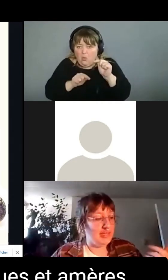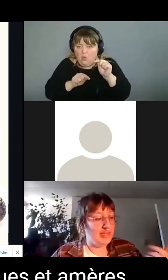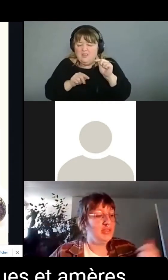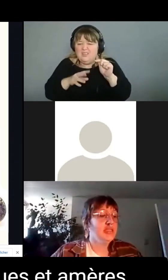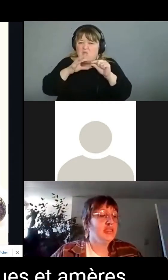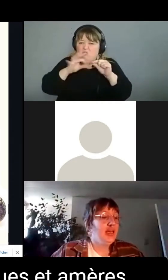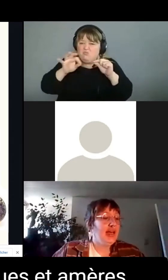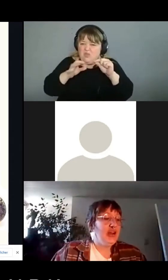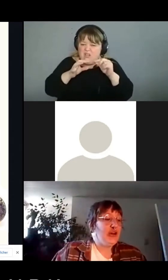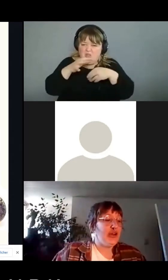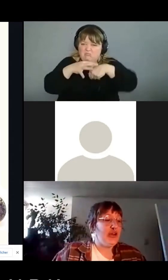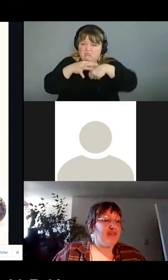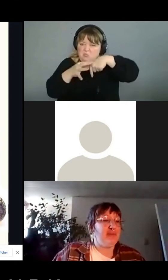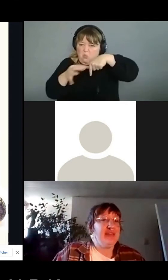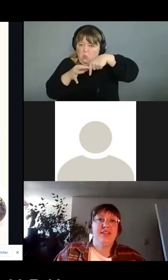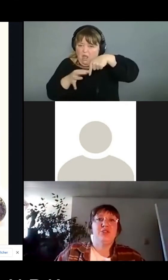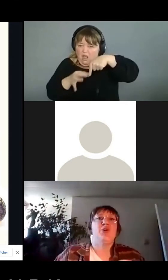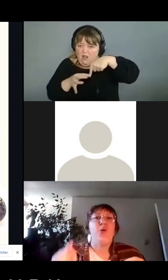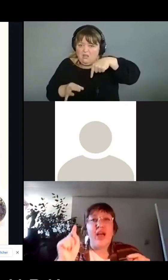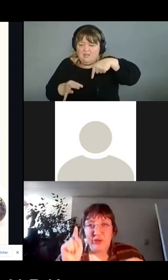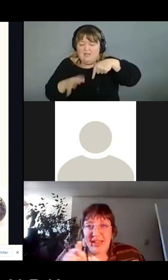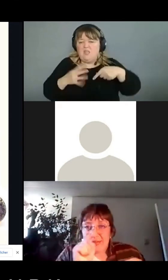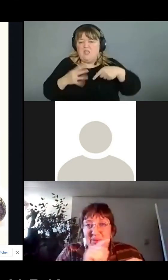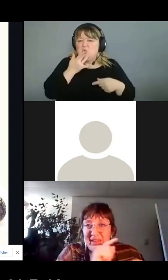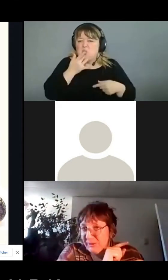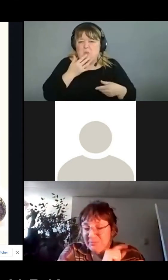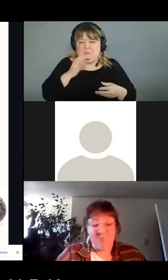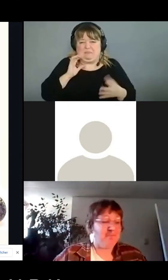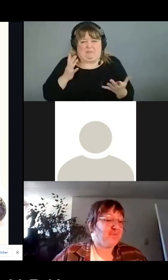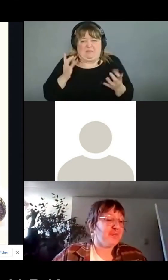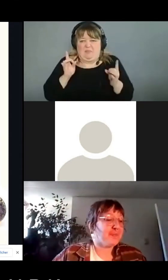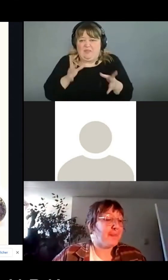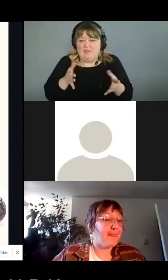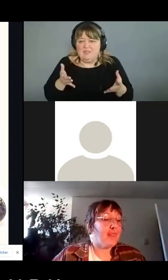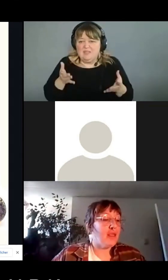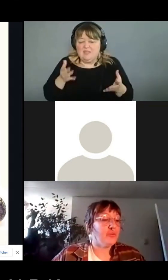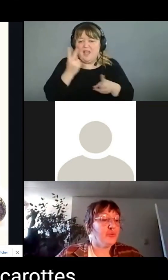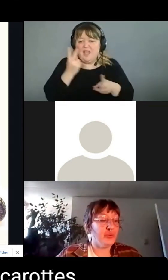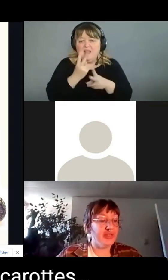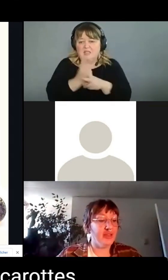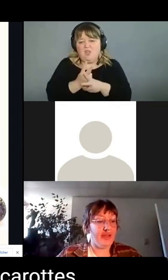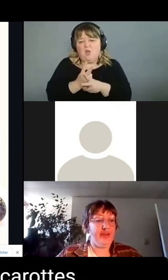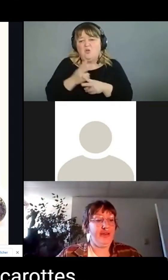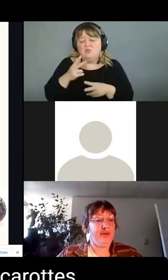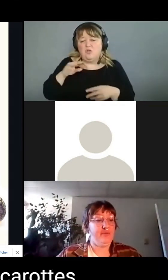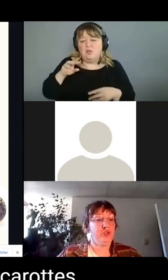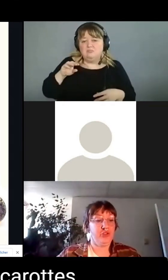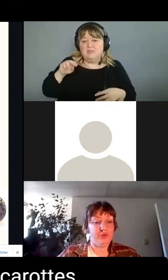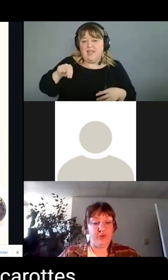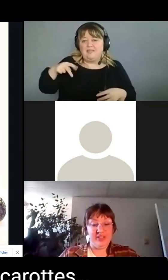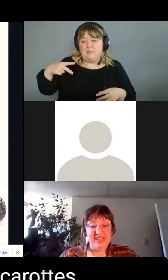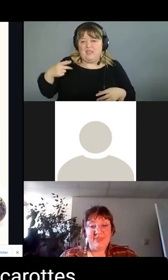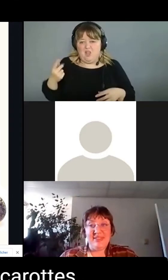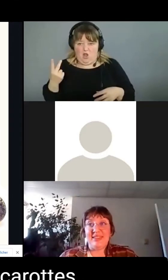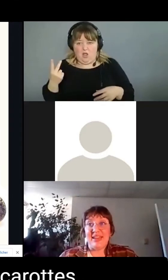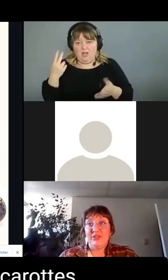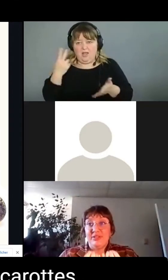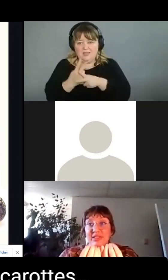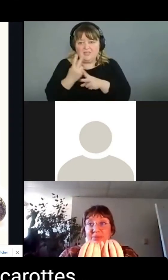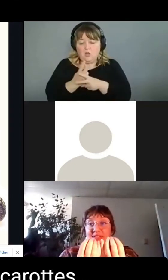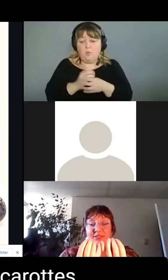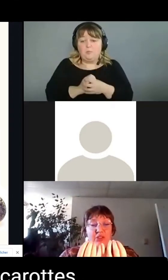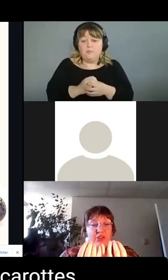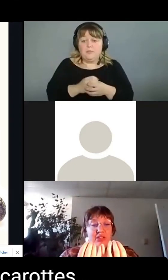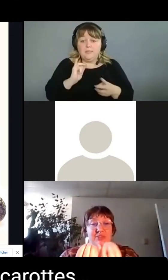sous la dent. Alors, faites bien attention à votre NPK. Puis, lorsque vous voyez les petites